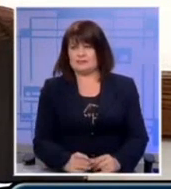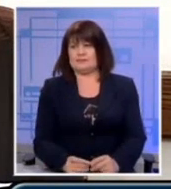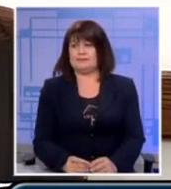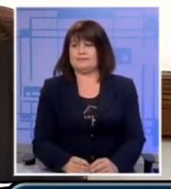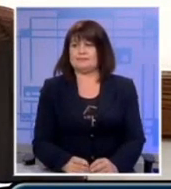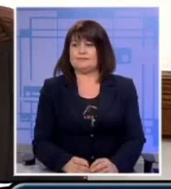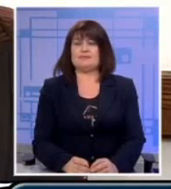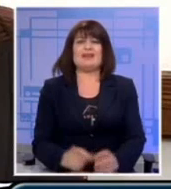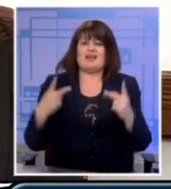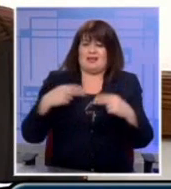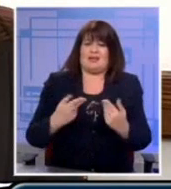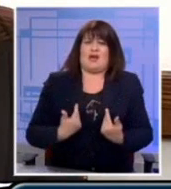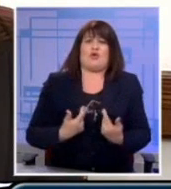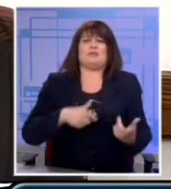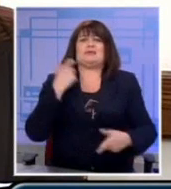Γιατί διακόπτετε?